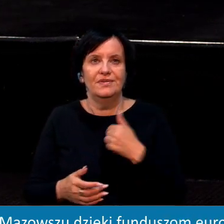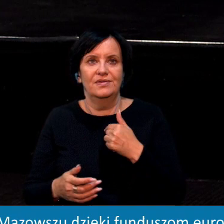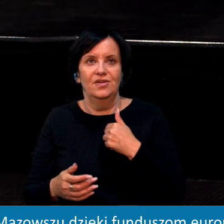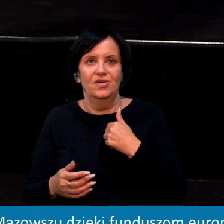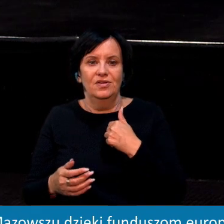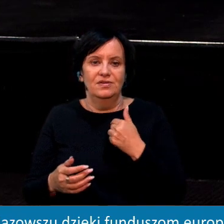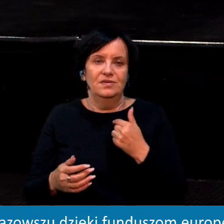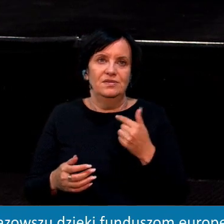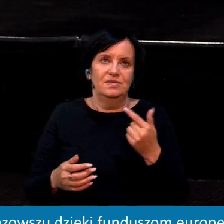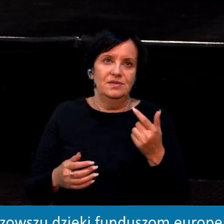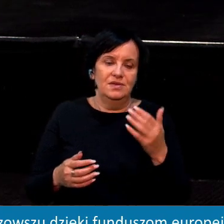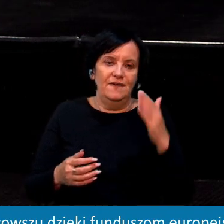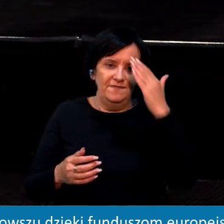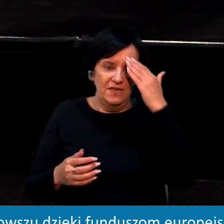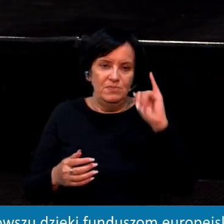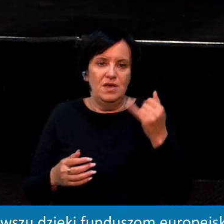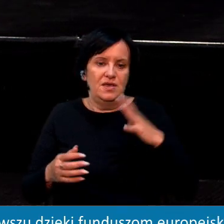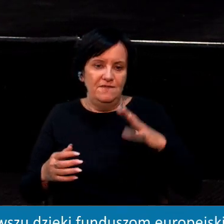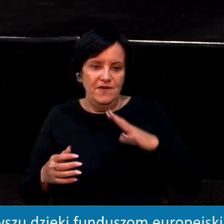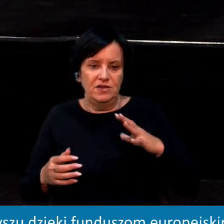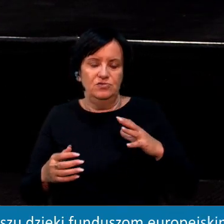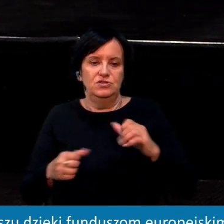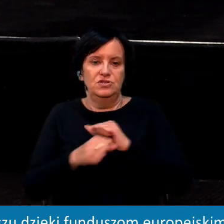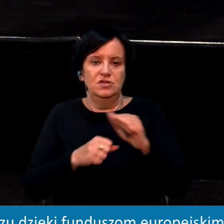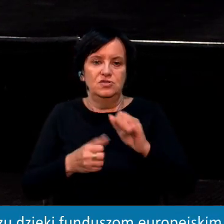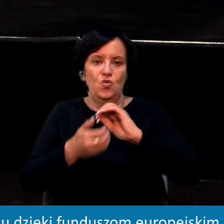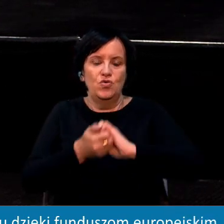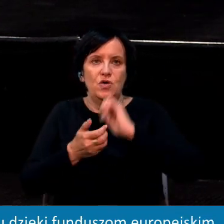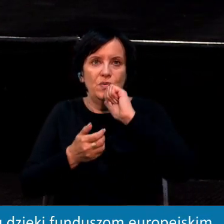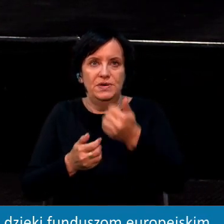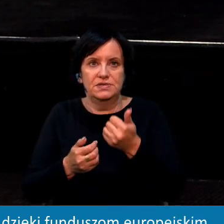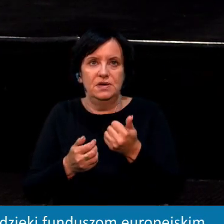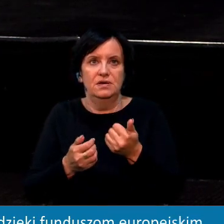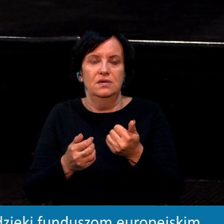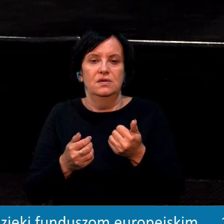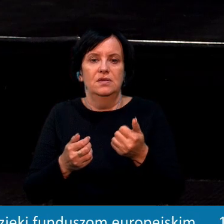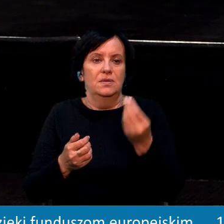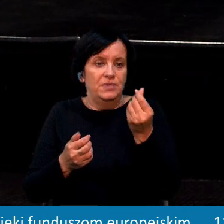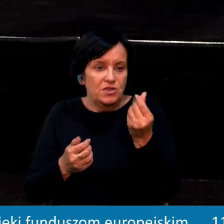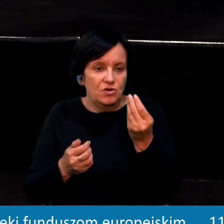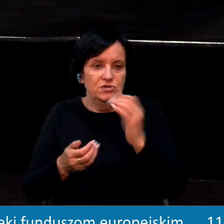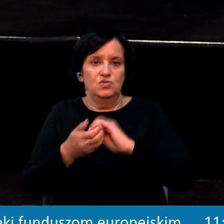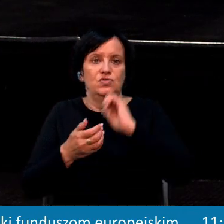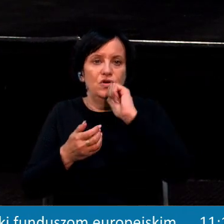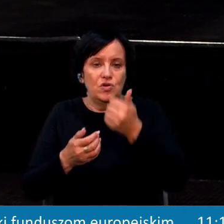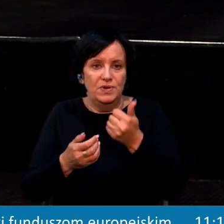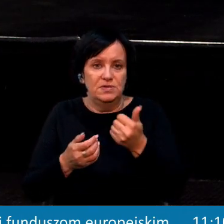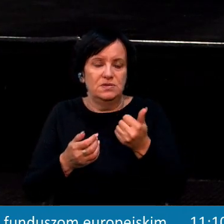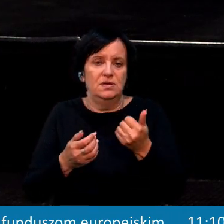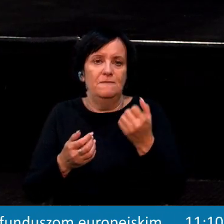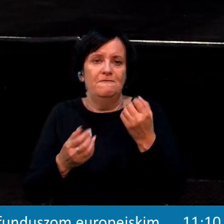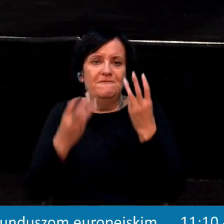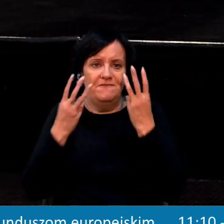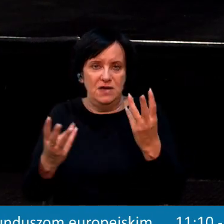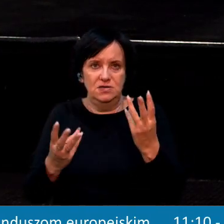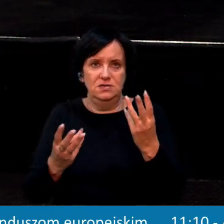muszę przekonywać o tym, jaką wielką wartością dla nas jest Unia Europejska, jak wielką wartością są środki, które z niej pozyskujemy i jak one